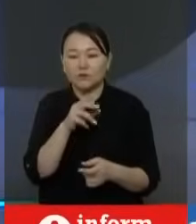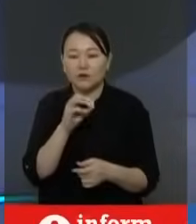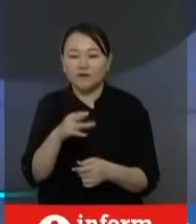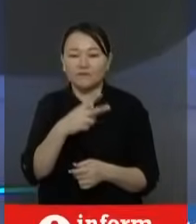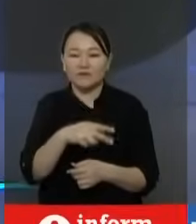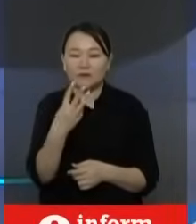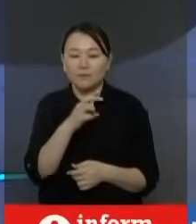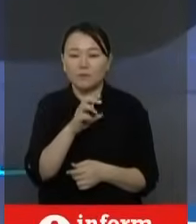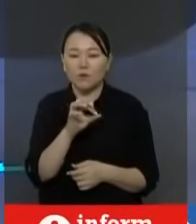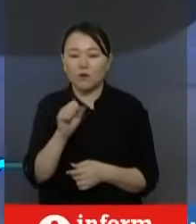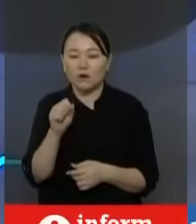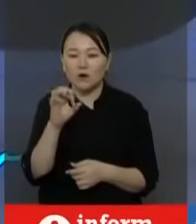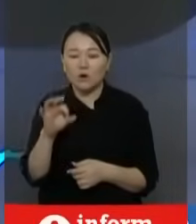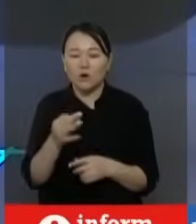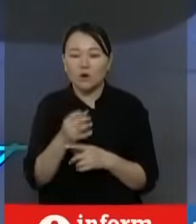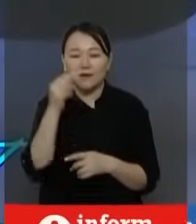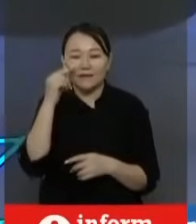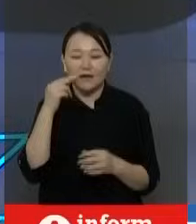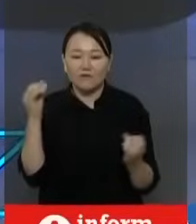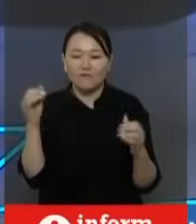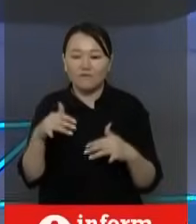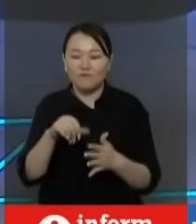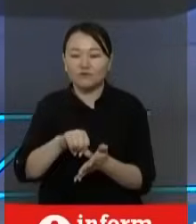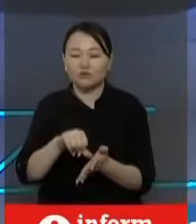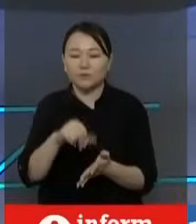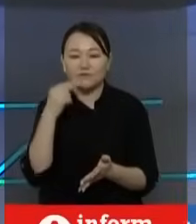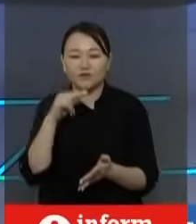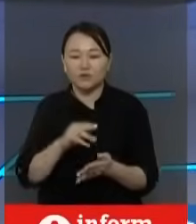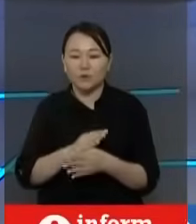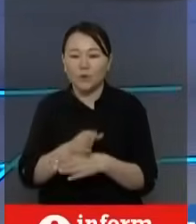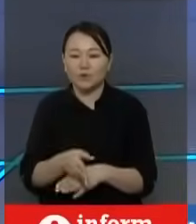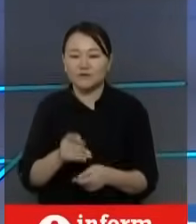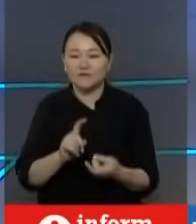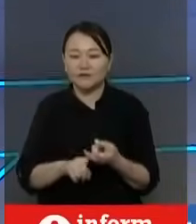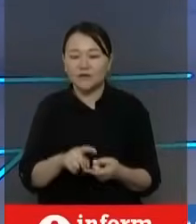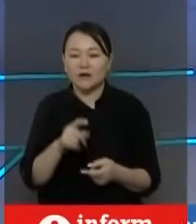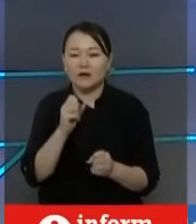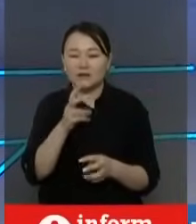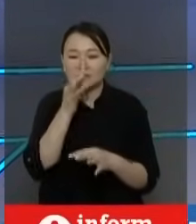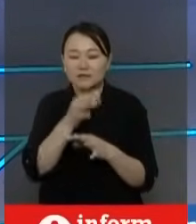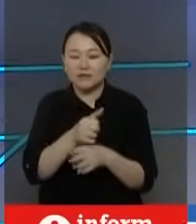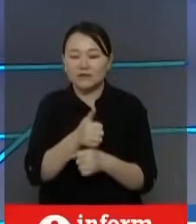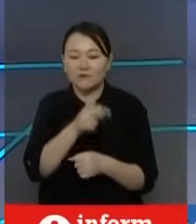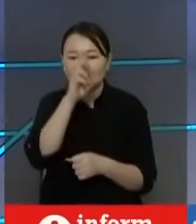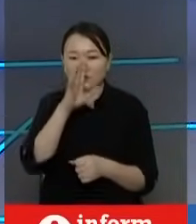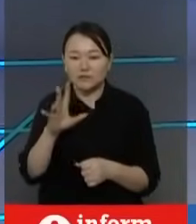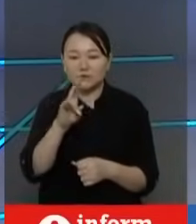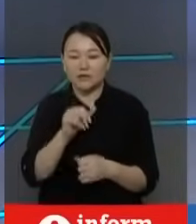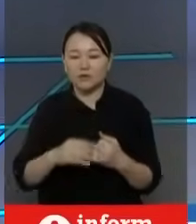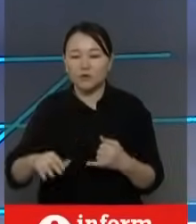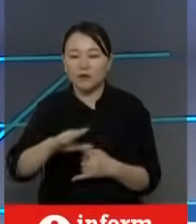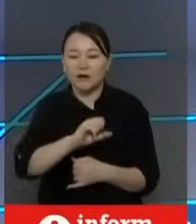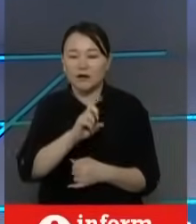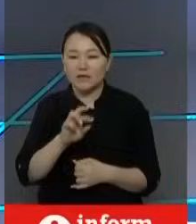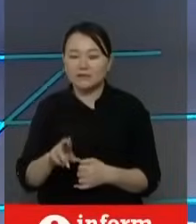23-м Буаосском азиатском форуме в Китае, выступая в качестве почетного гостя. Как отметил глава государства, на долю азиатского